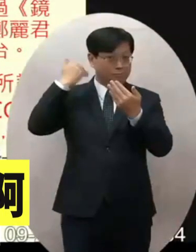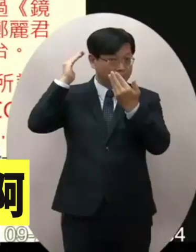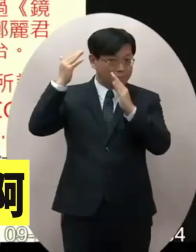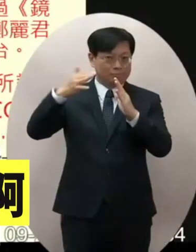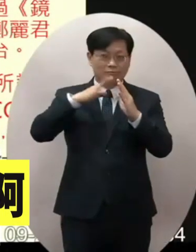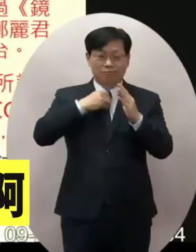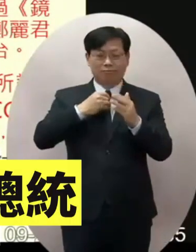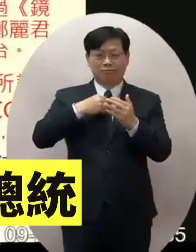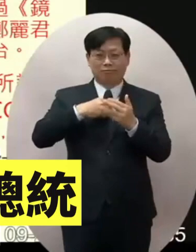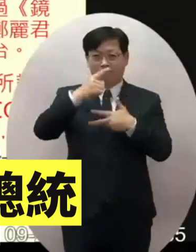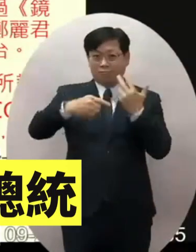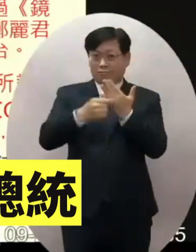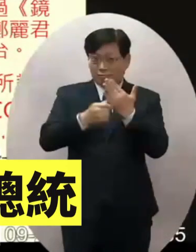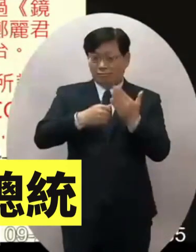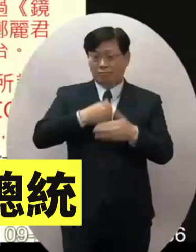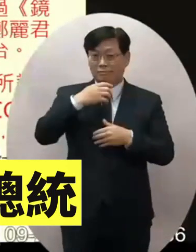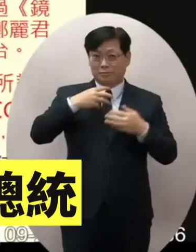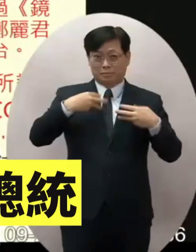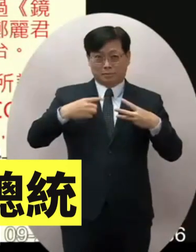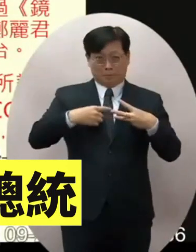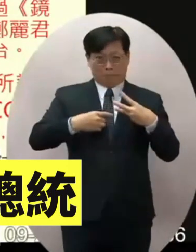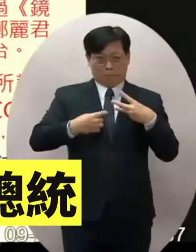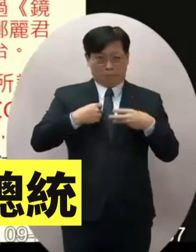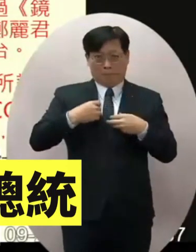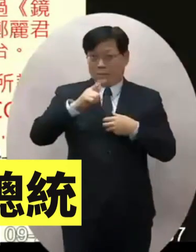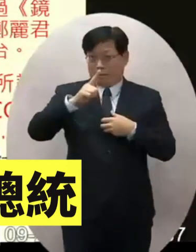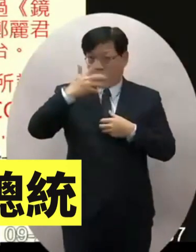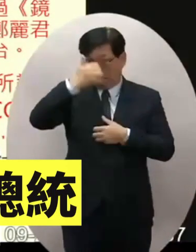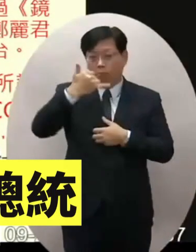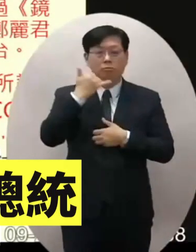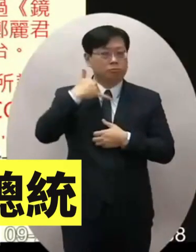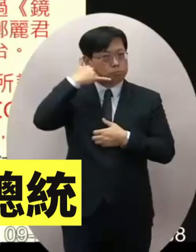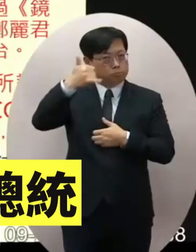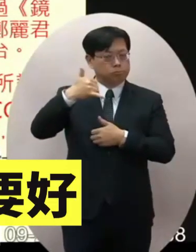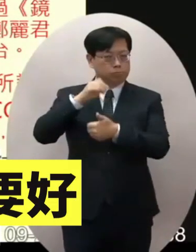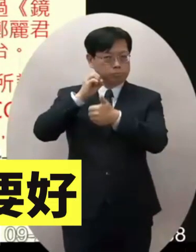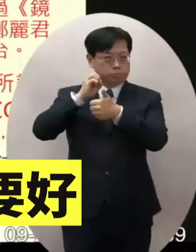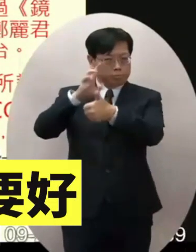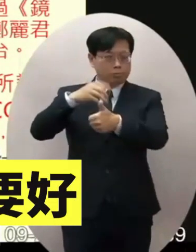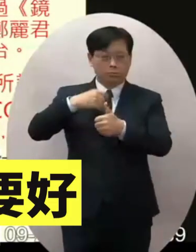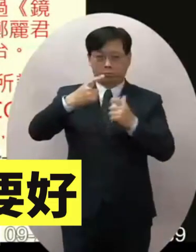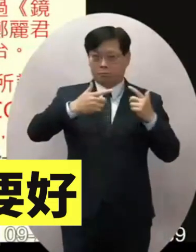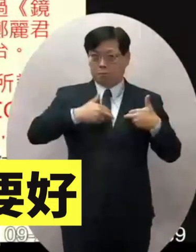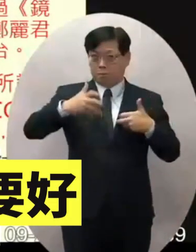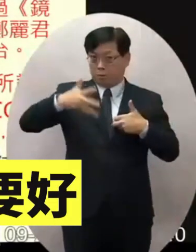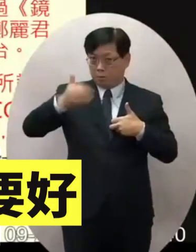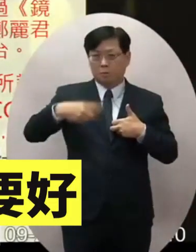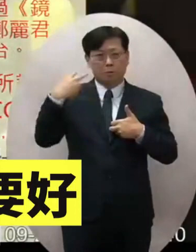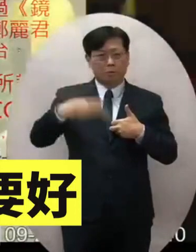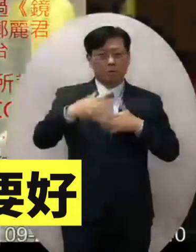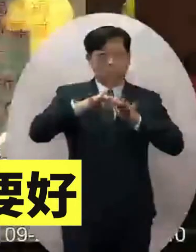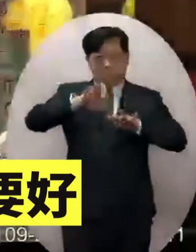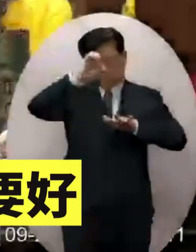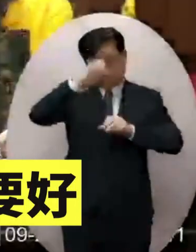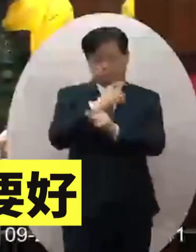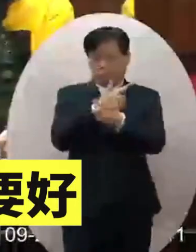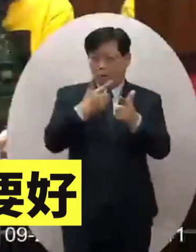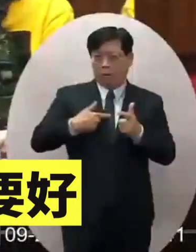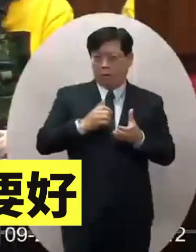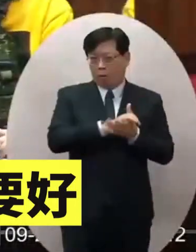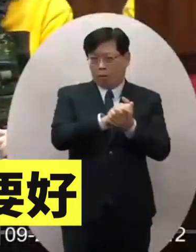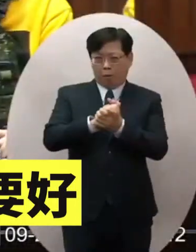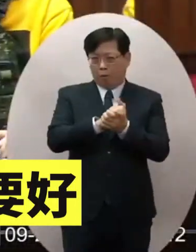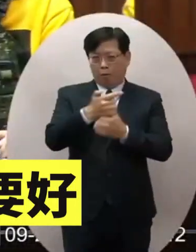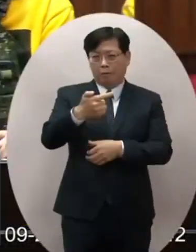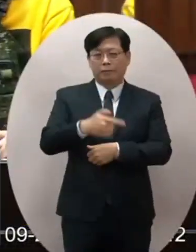长裴伟，他可以直接打电话给蔡英文总统，也跟民进党各方势力都非